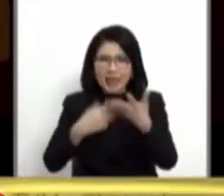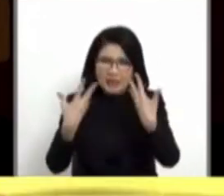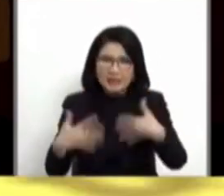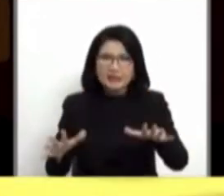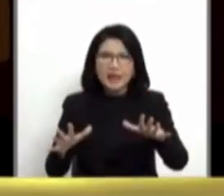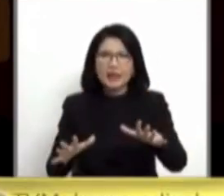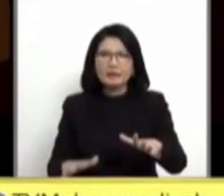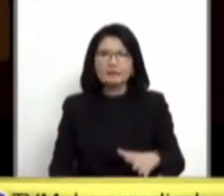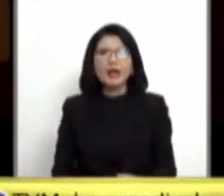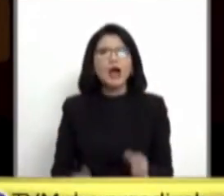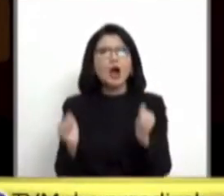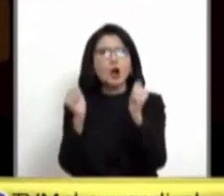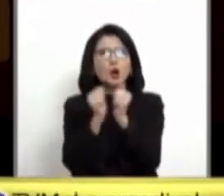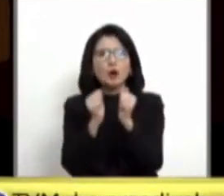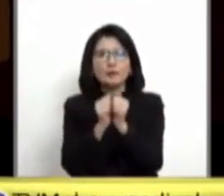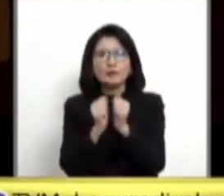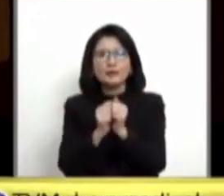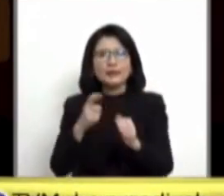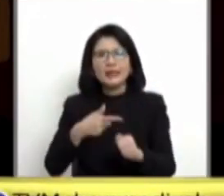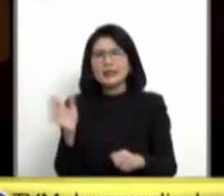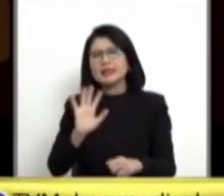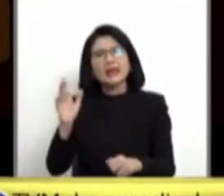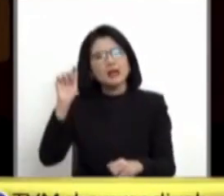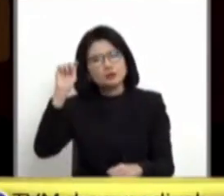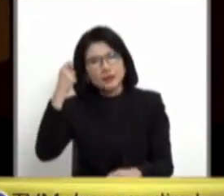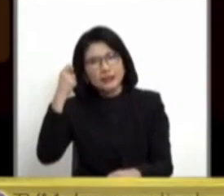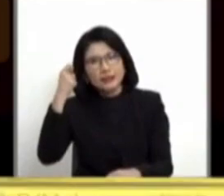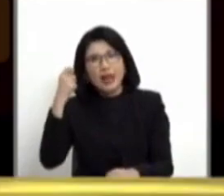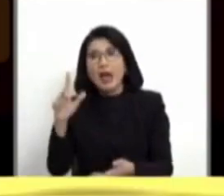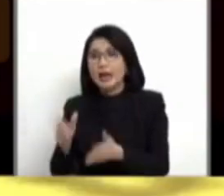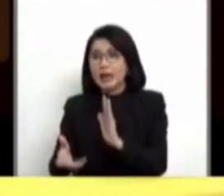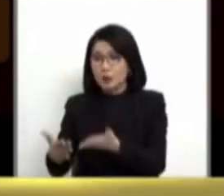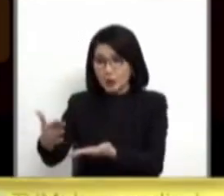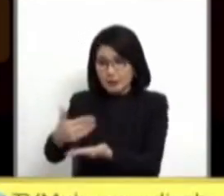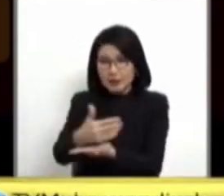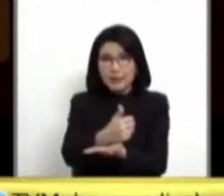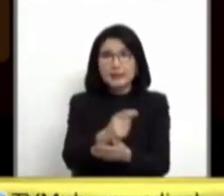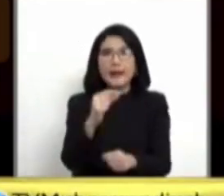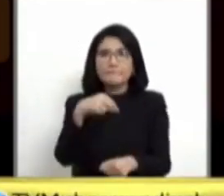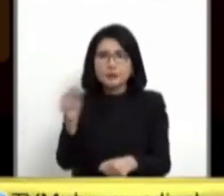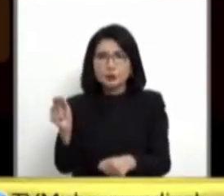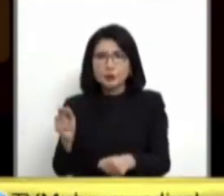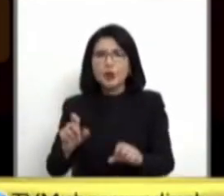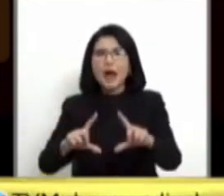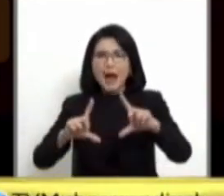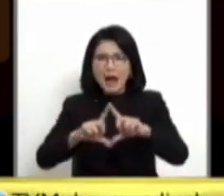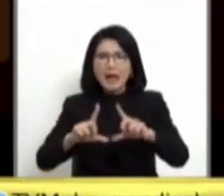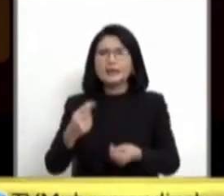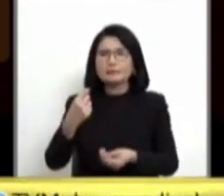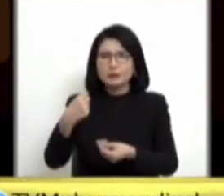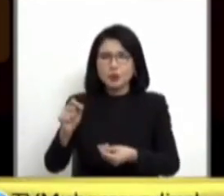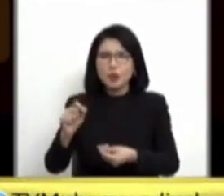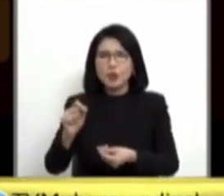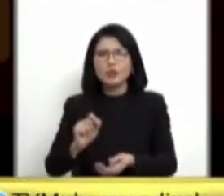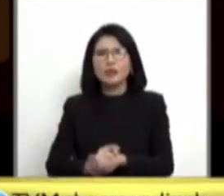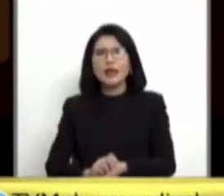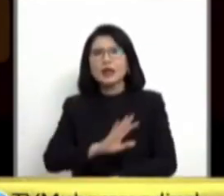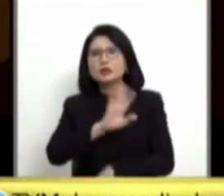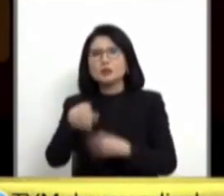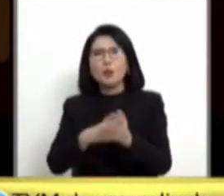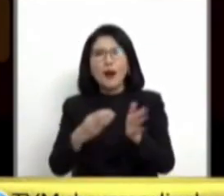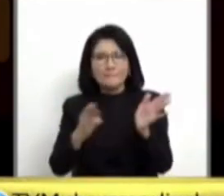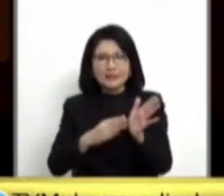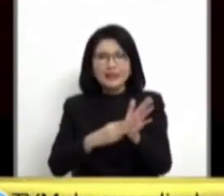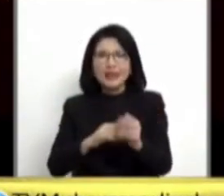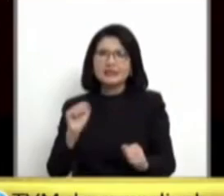itu komitmen ini tidak terlalu sulit ketika data benar instrumen benar melakukan dengan cara yang benar maka seluruh persoalan